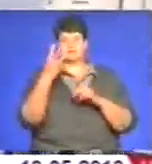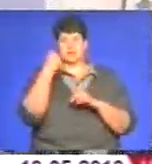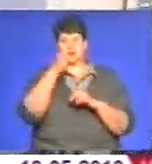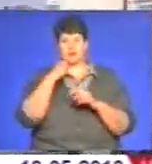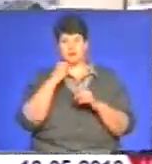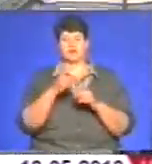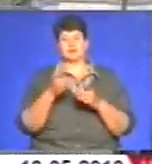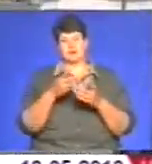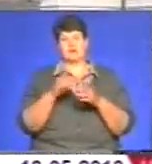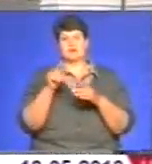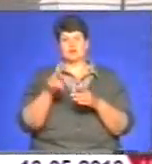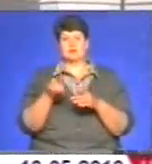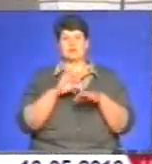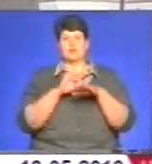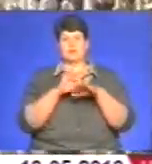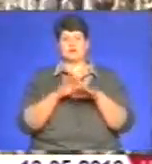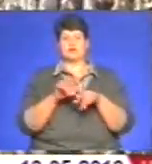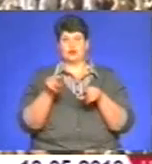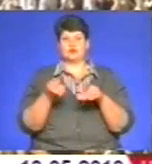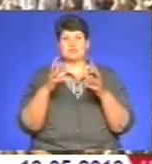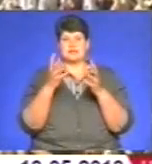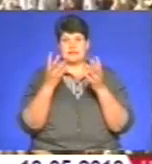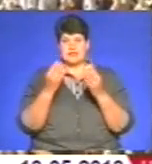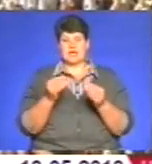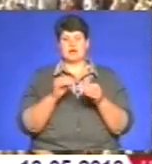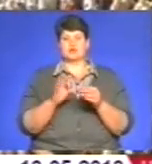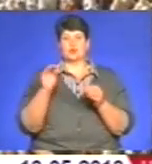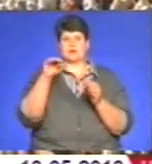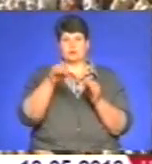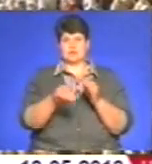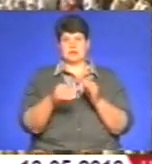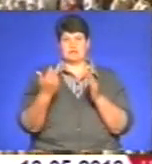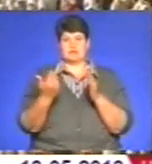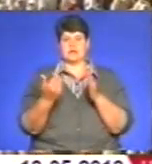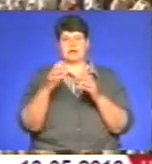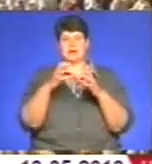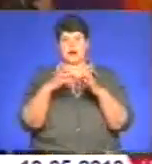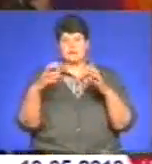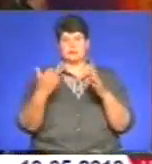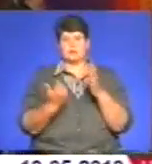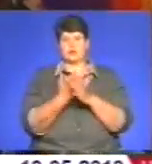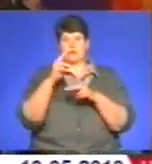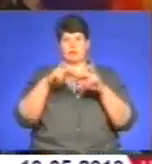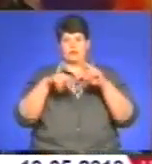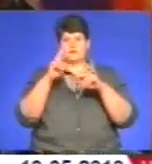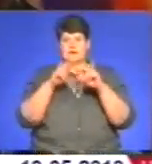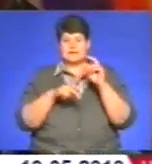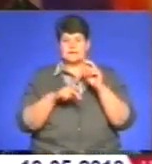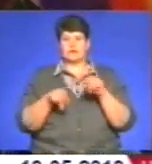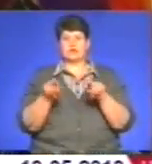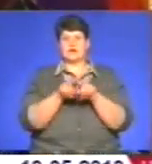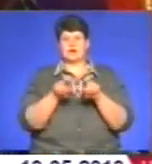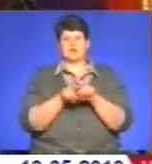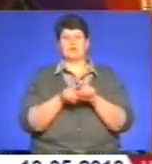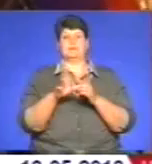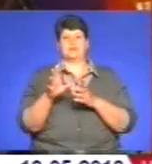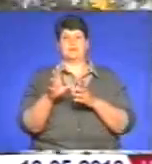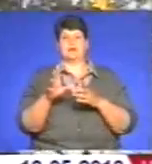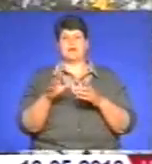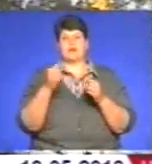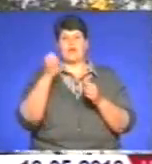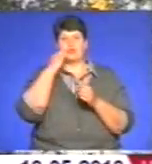літургію у храмі відслужили того ж дня, коли й заклали капсулу під новобудову. За формами храм нагадує Успенський собор Московського